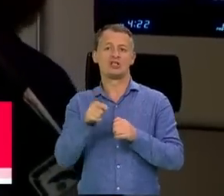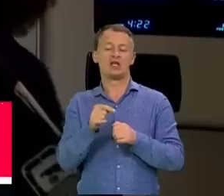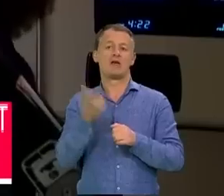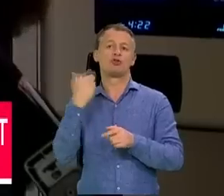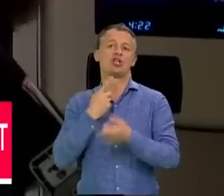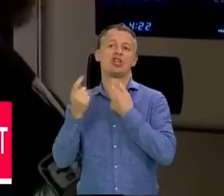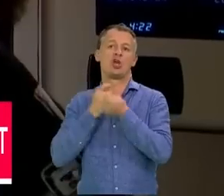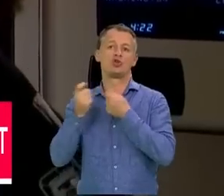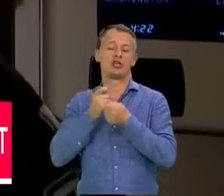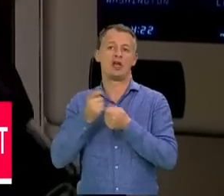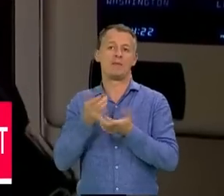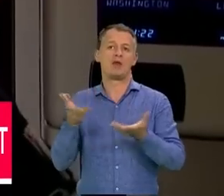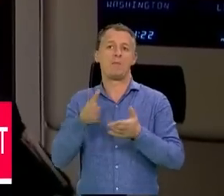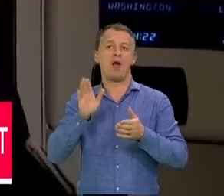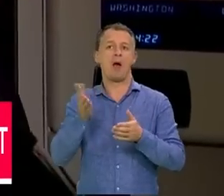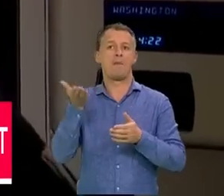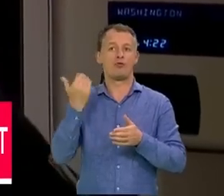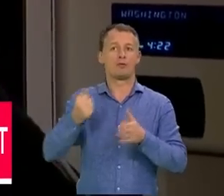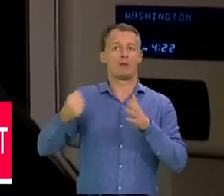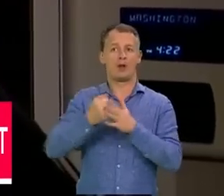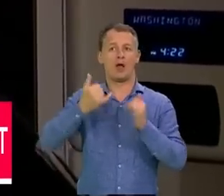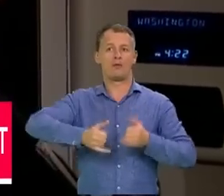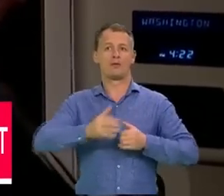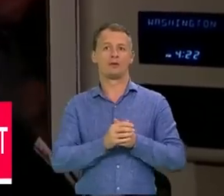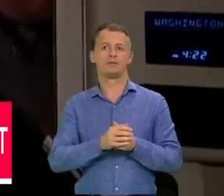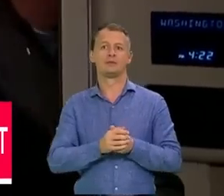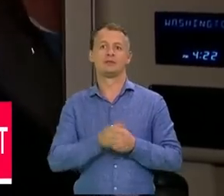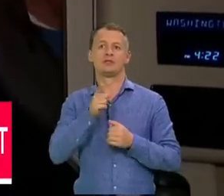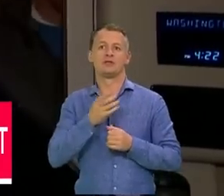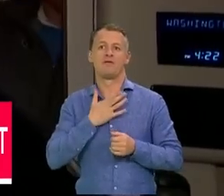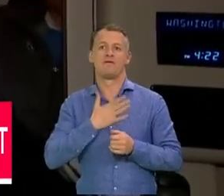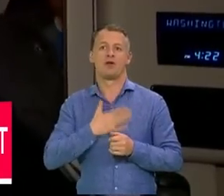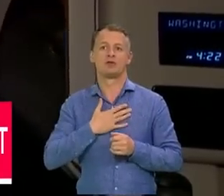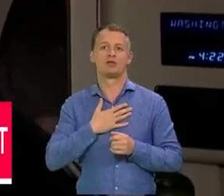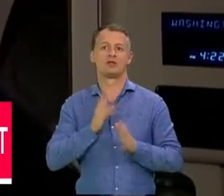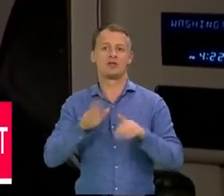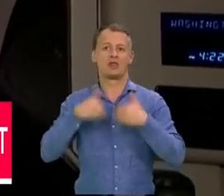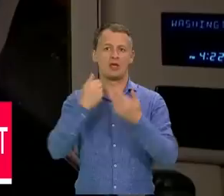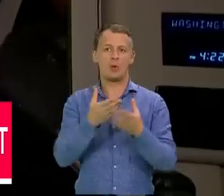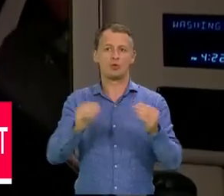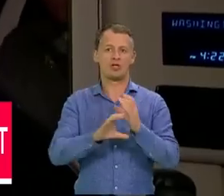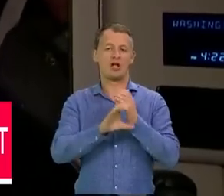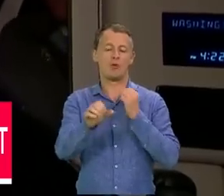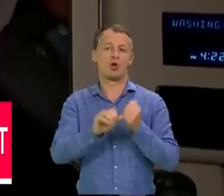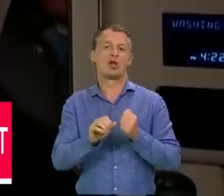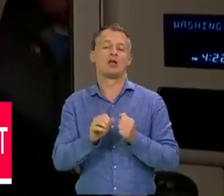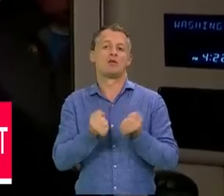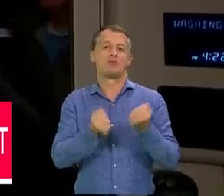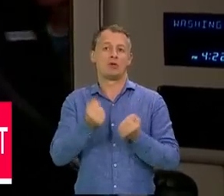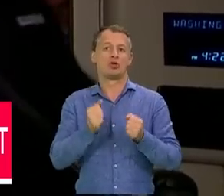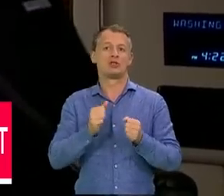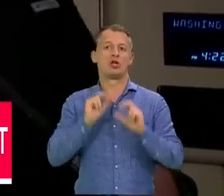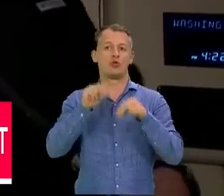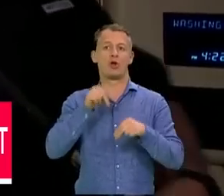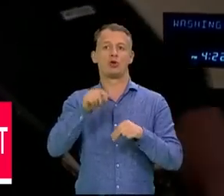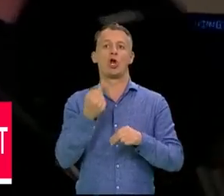blunt negotiation I've had. And so we want to get as many of the trucks out as possible. There's I